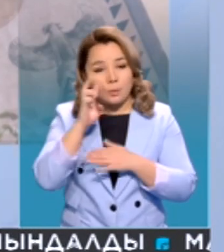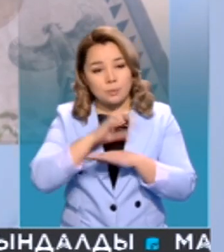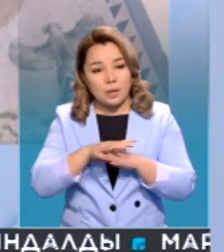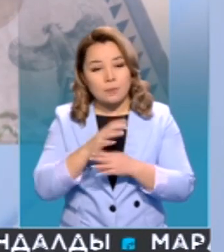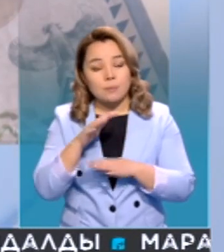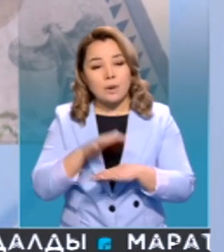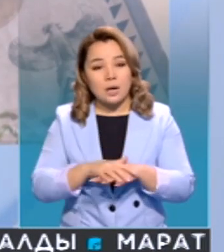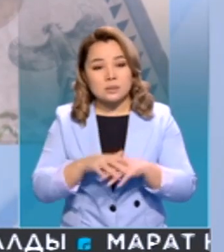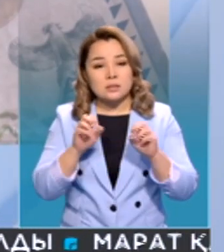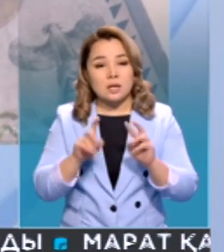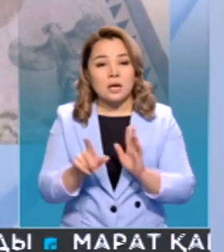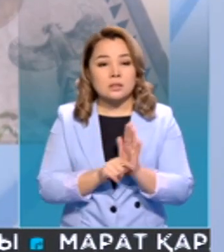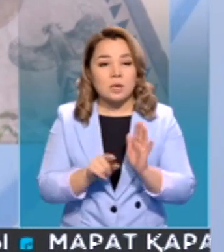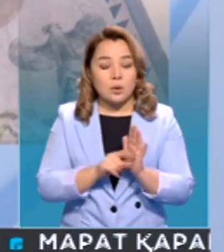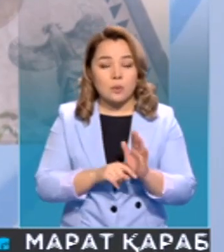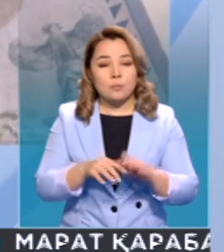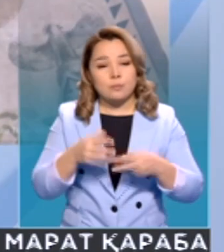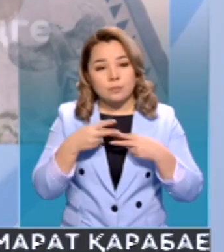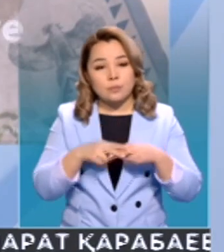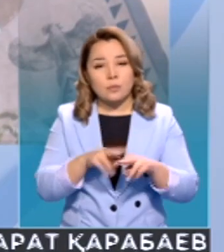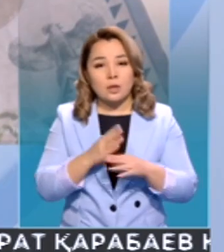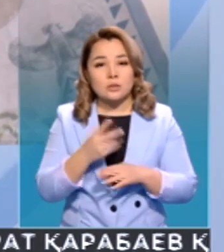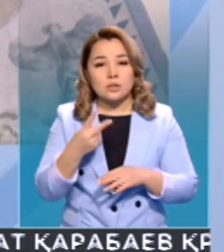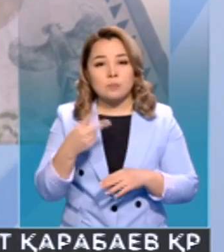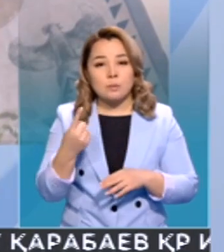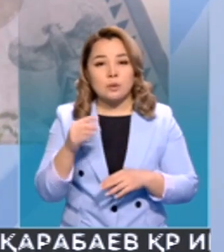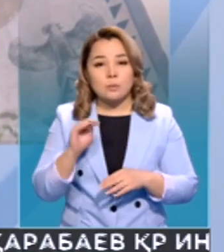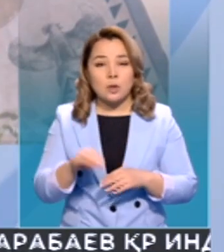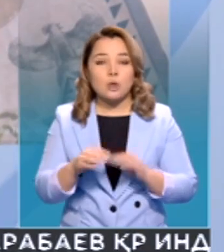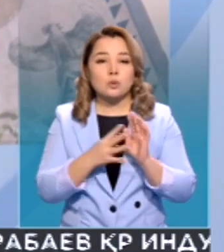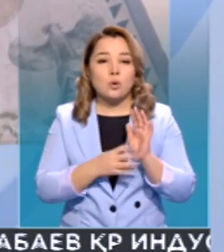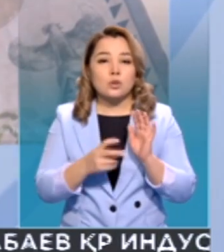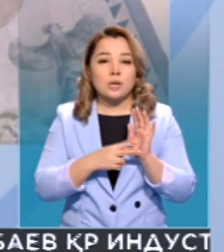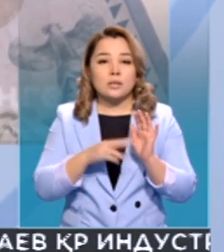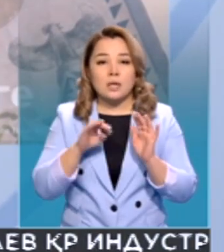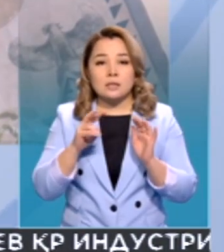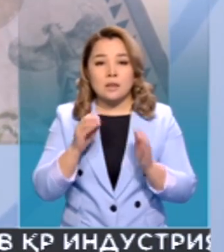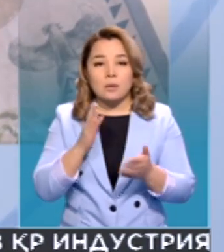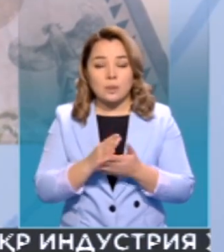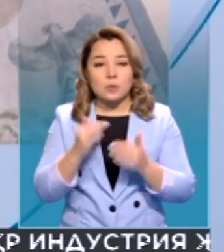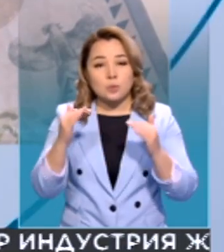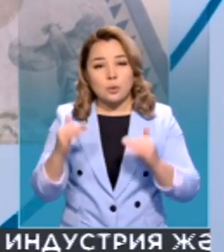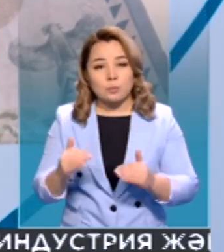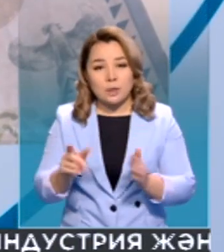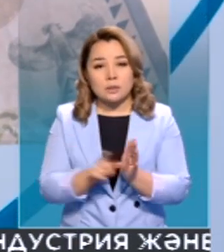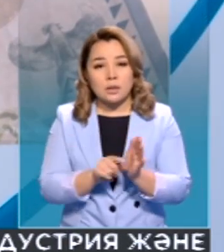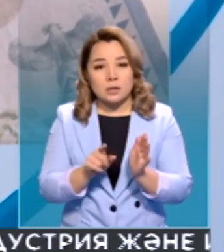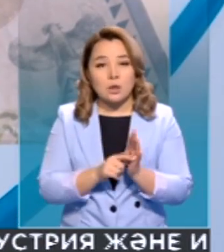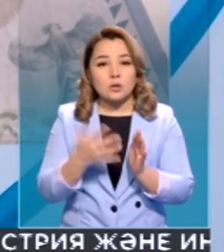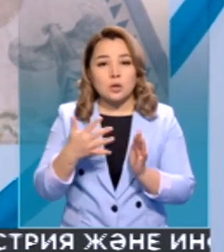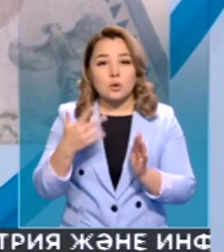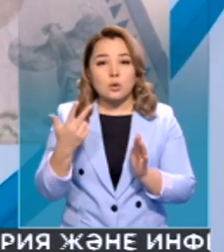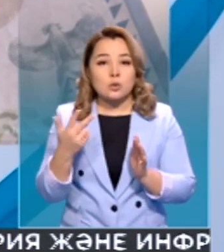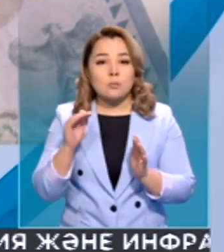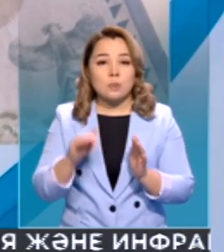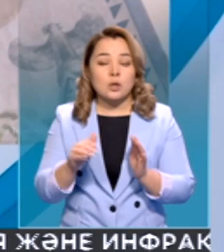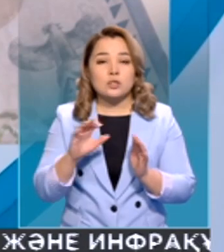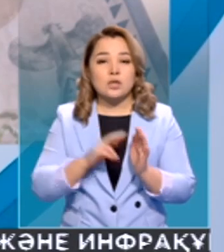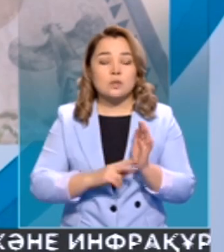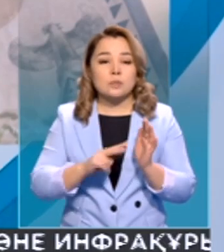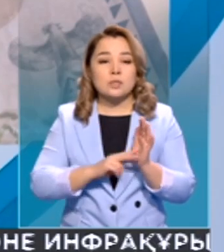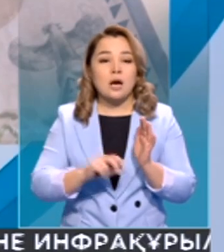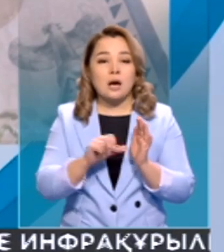базалық зейнетақының ең төменгі мөлшері 21 907 теңге, ең төменгі зейнетақы 53 076 теңге